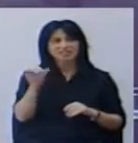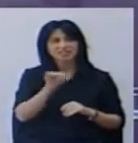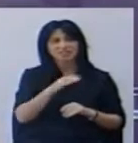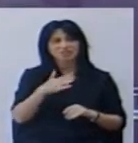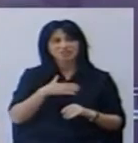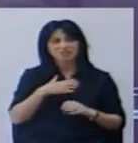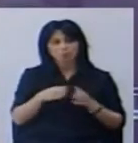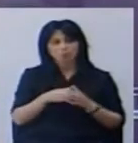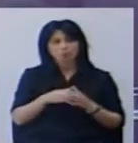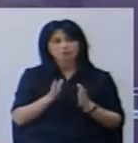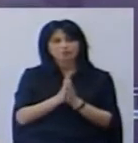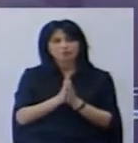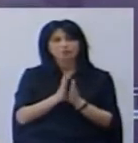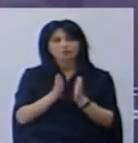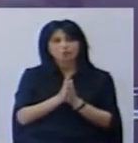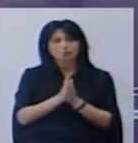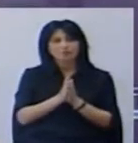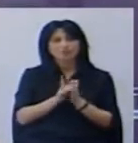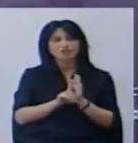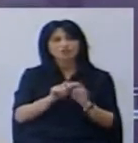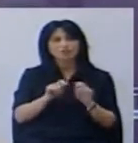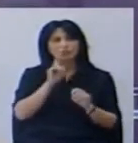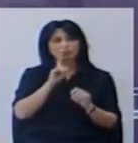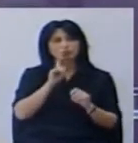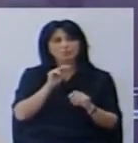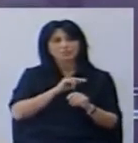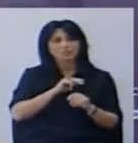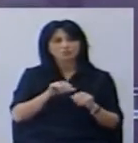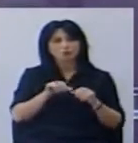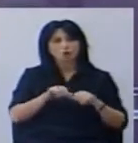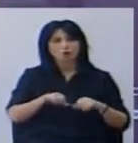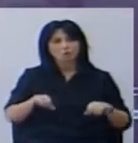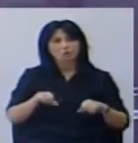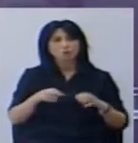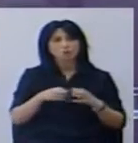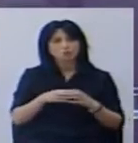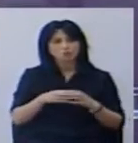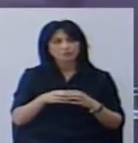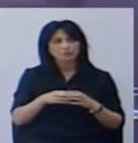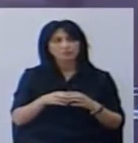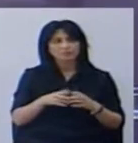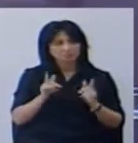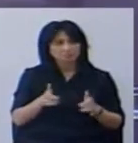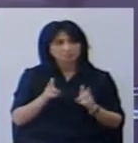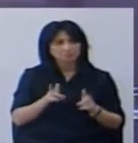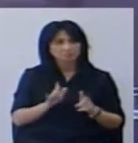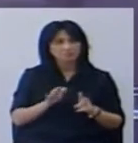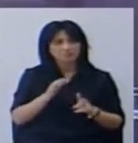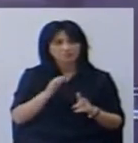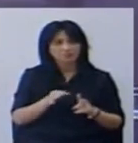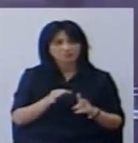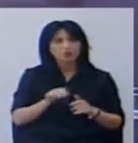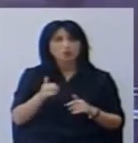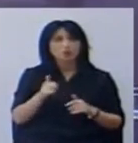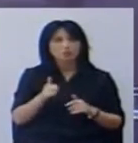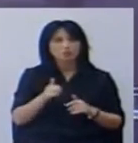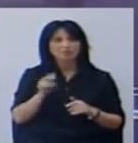ჩემს გუნდში ვითხოვდი და ვთხოვდი შევქმნა დროებითი სამუშაო კომისია, ჯგუფი, რომელიც გეტყვით,